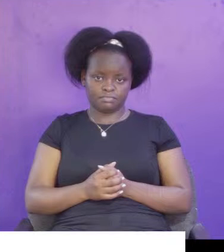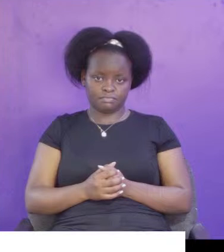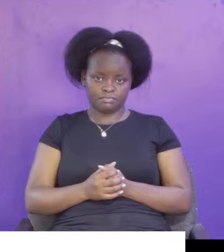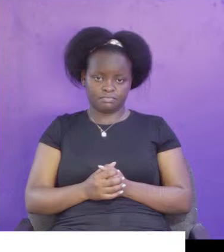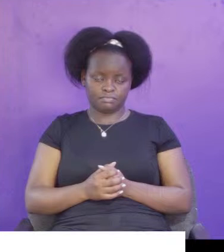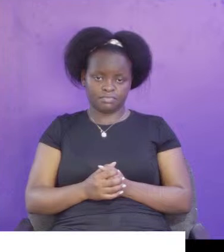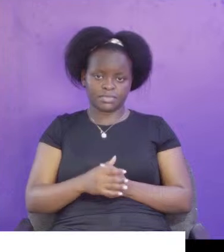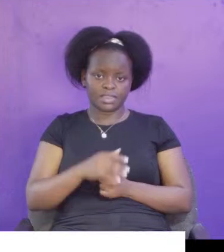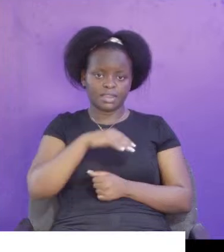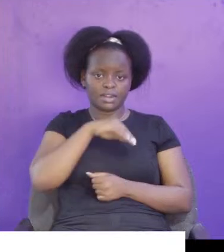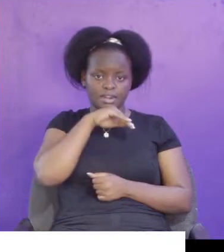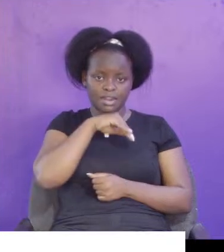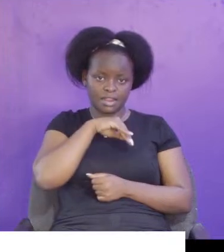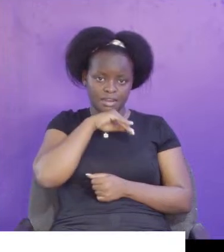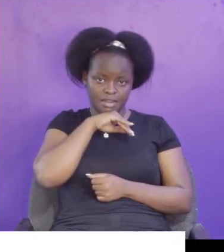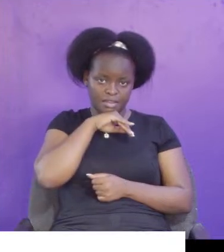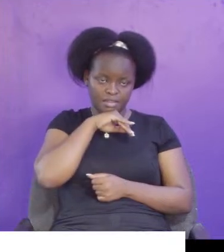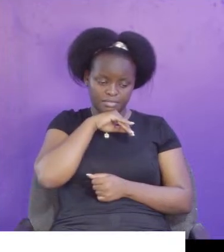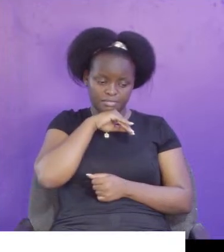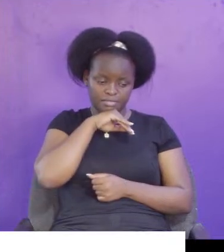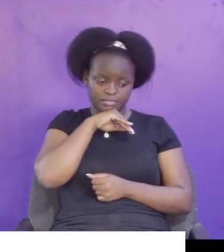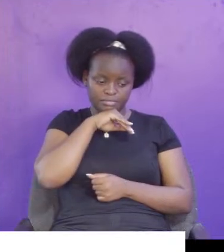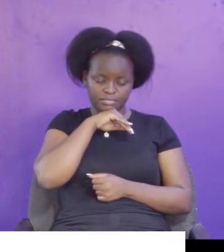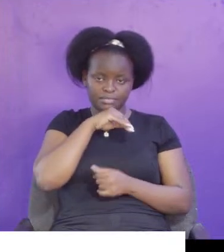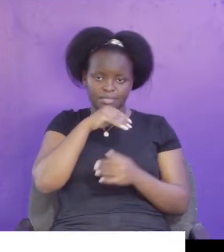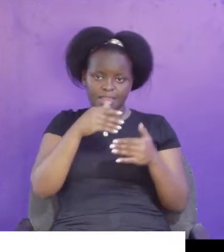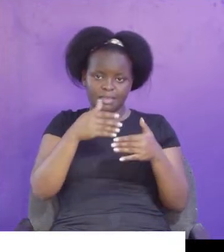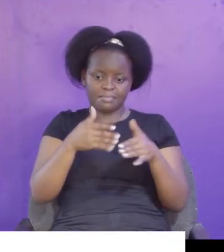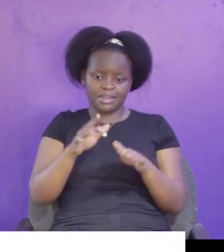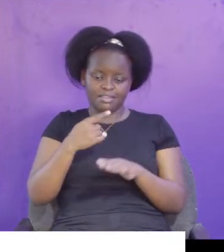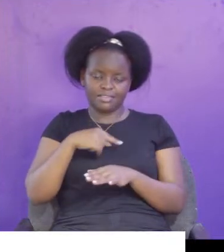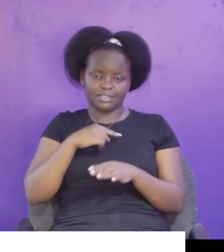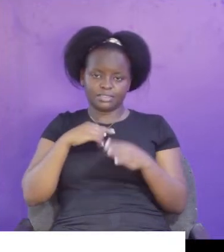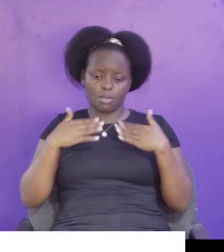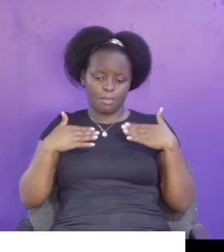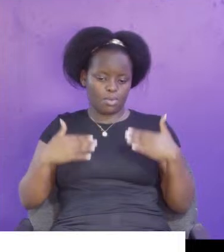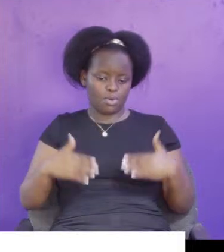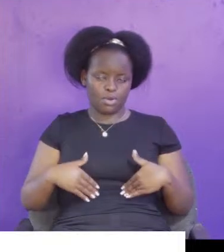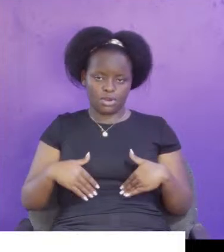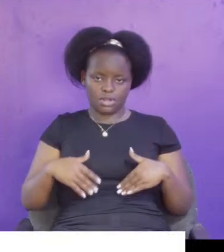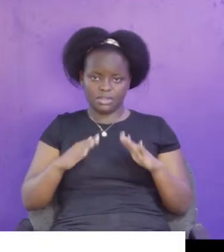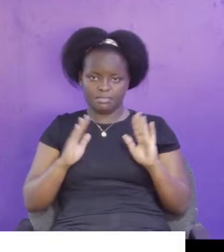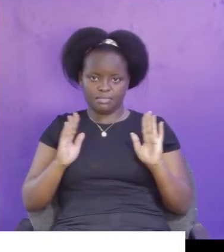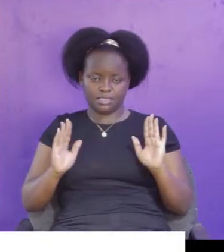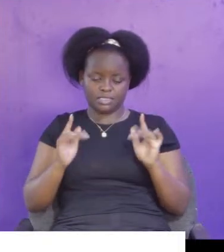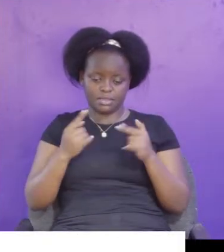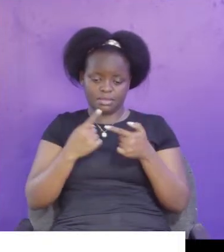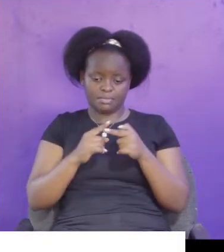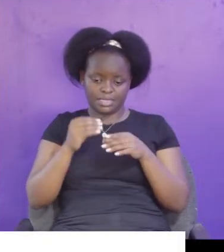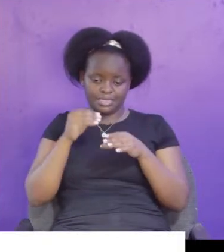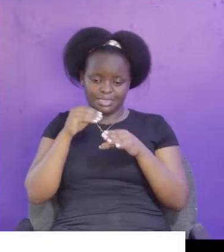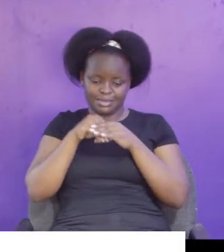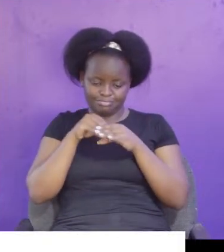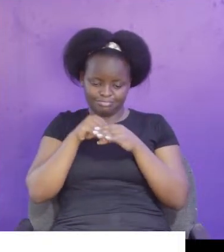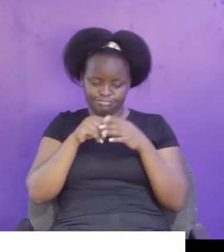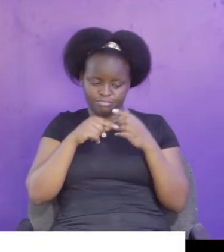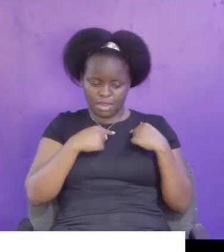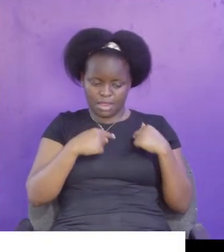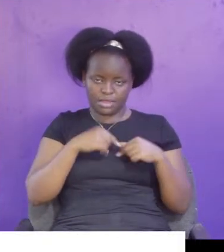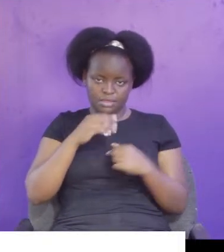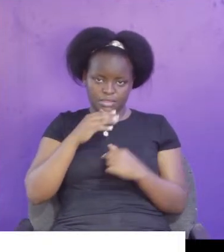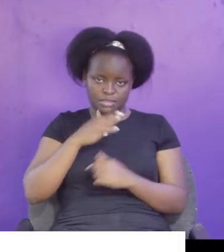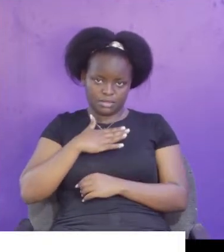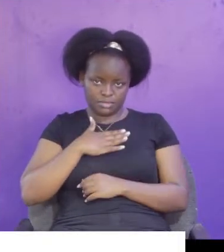Raila ametuacha kimwili, lakini ndani za roho yetu, ndani